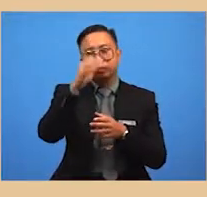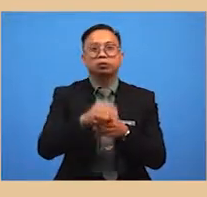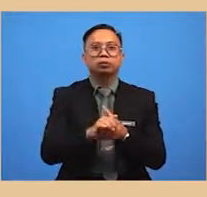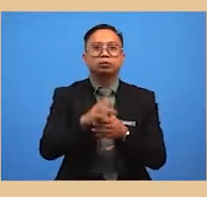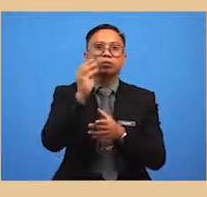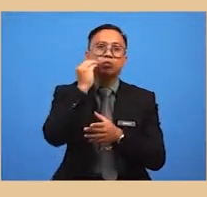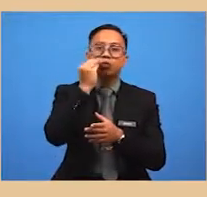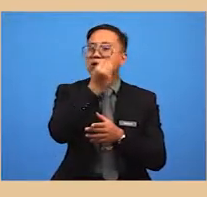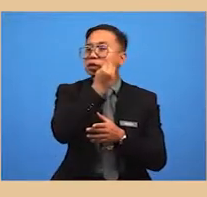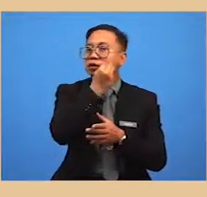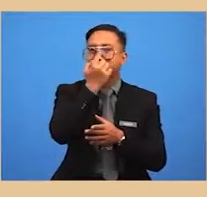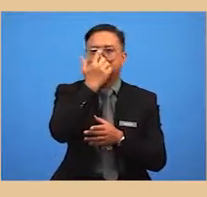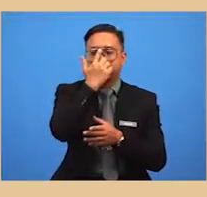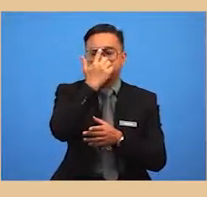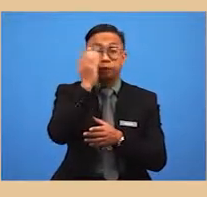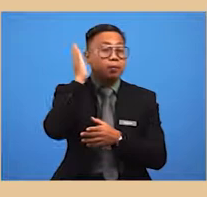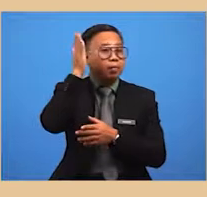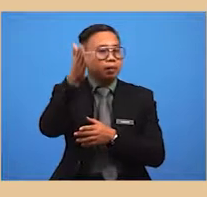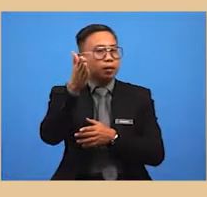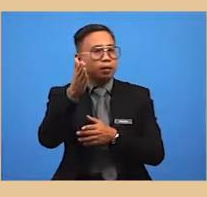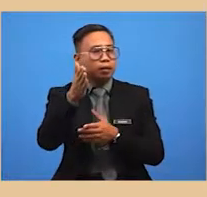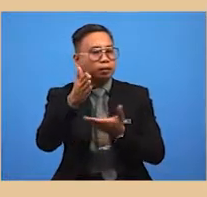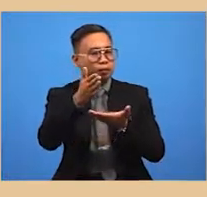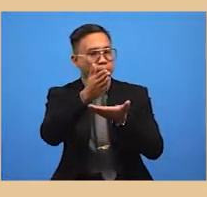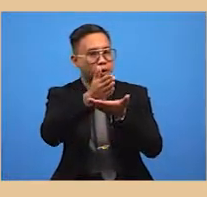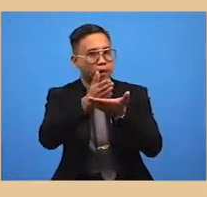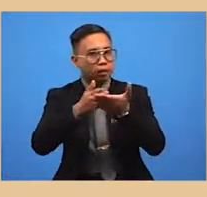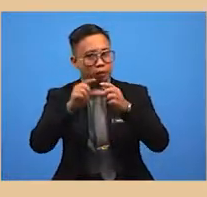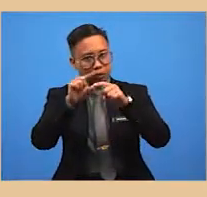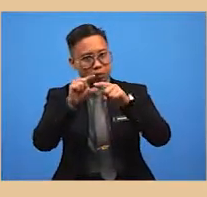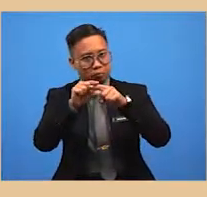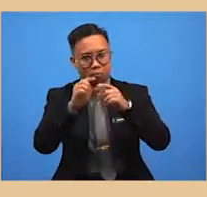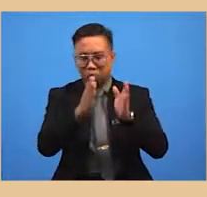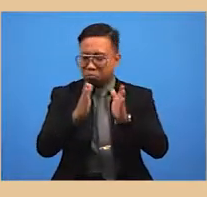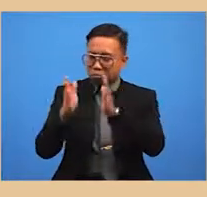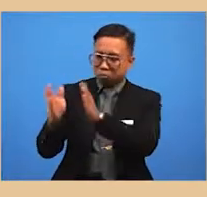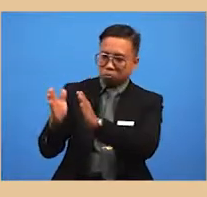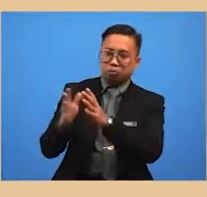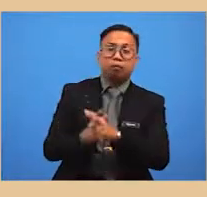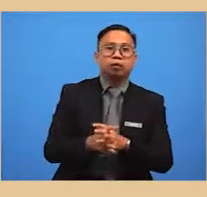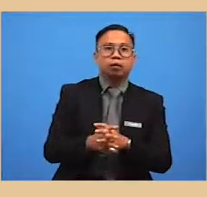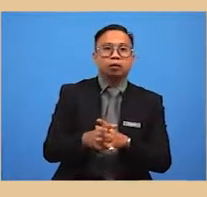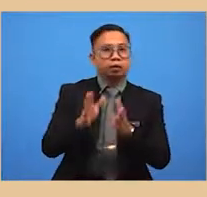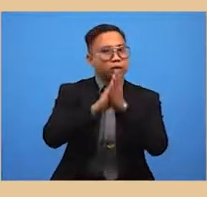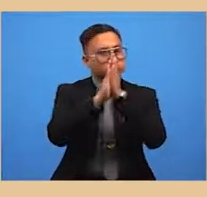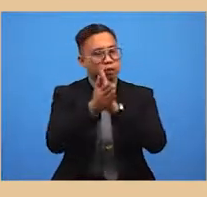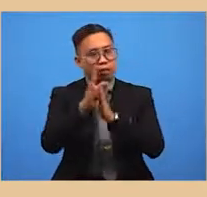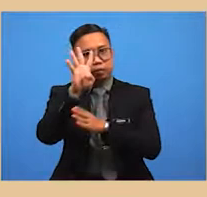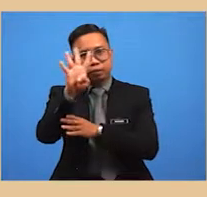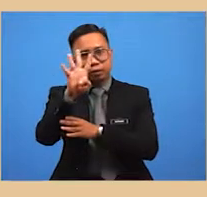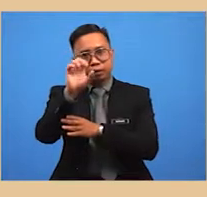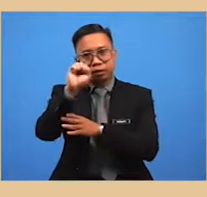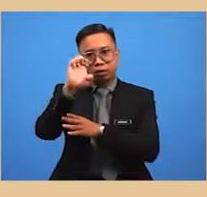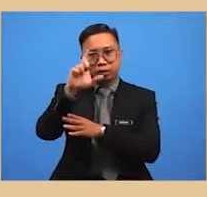bersifat diploid tadi akan membahagi secara meiosis dan menghasilkan 4